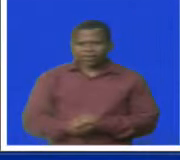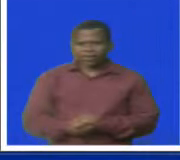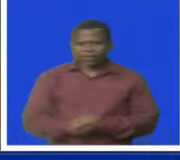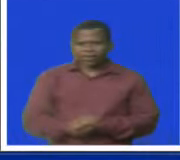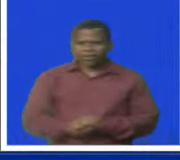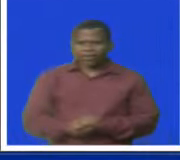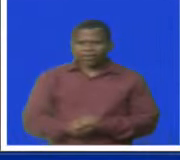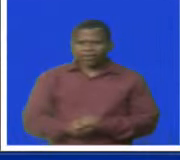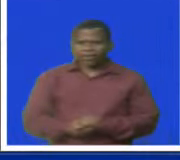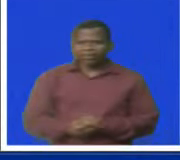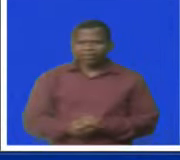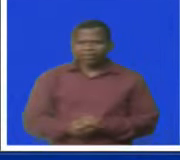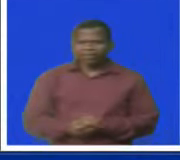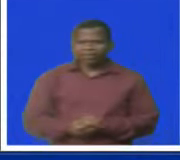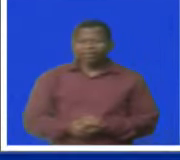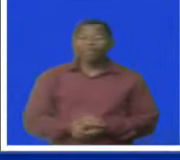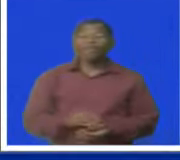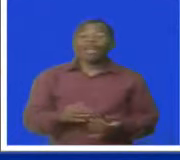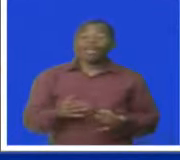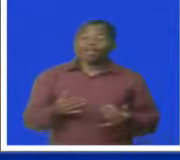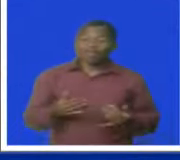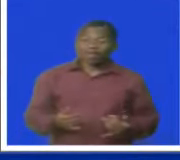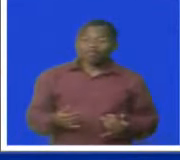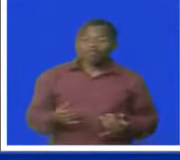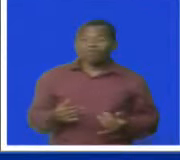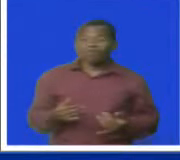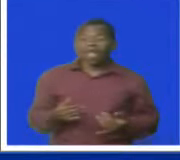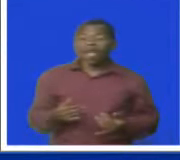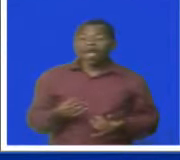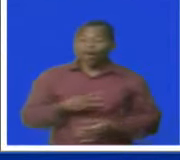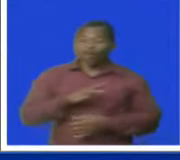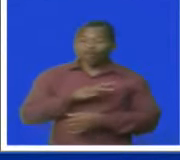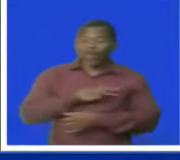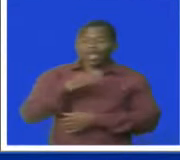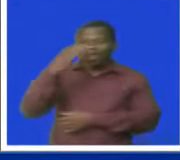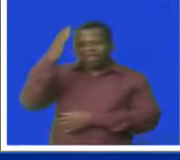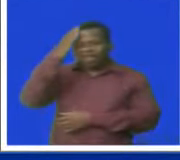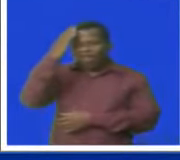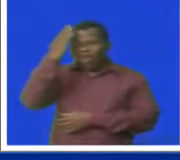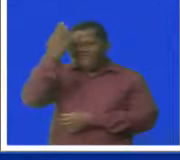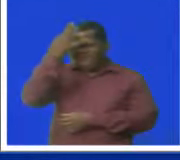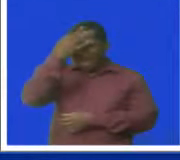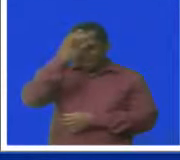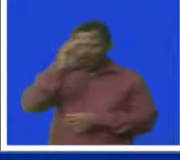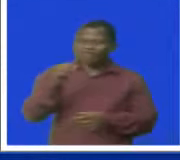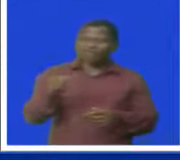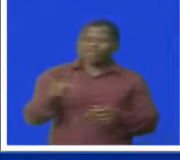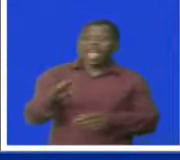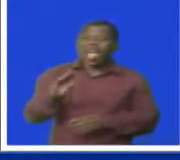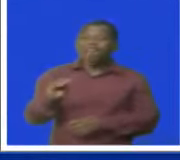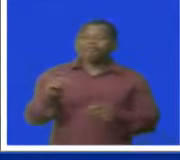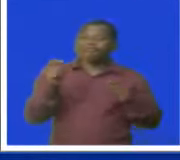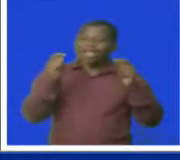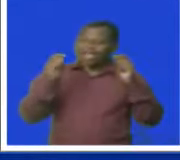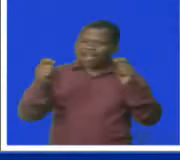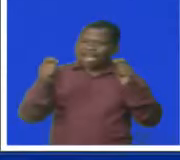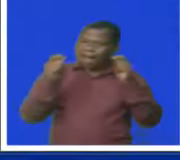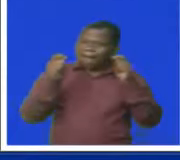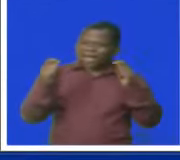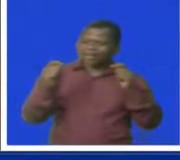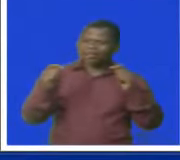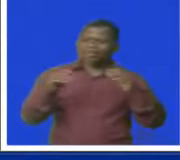usetshenziswe nangelinye ilanga. Kuyaziwa ukuthi uhulumeni unomkhankaso ukuthi ngelinye ilanga agcine esethatha izindlu mhlawumbe